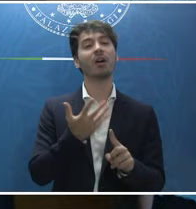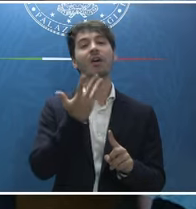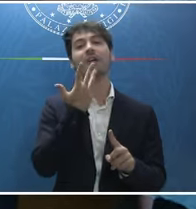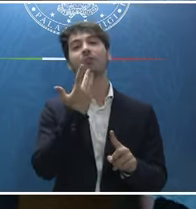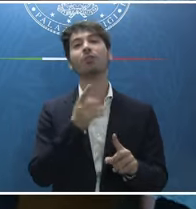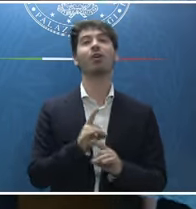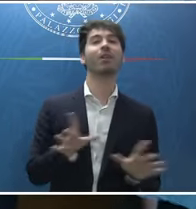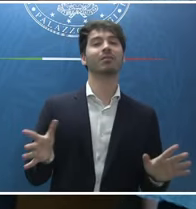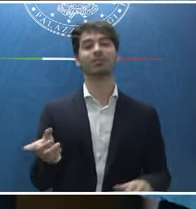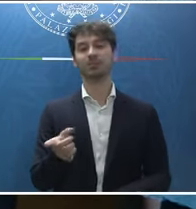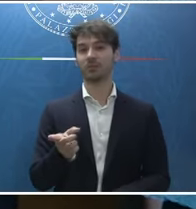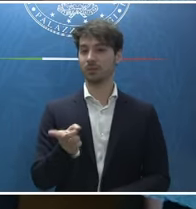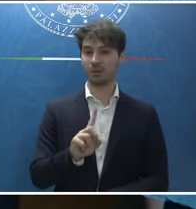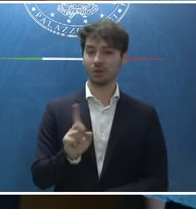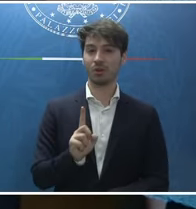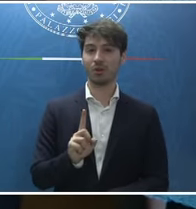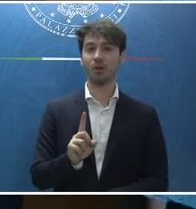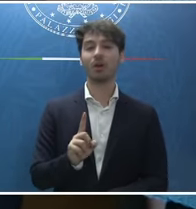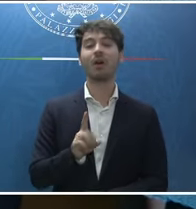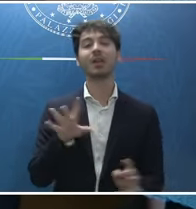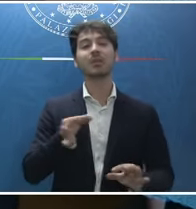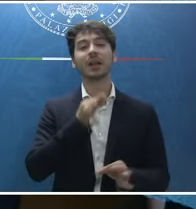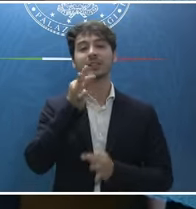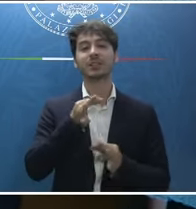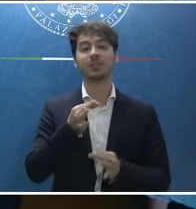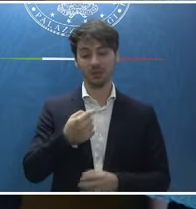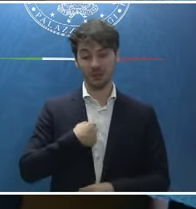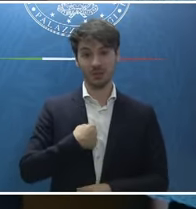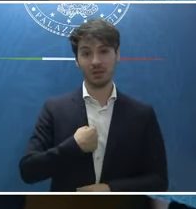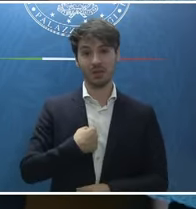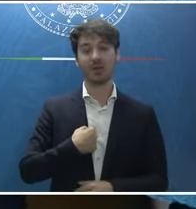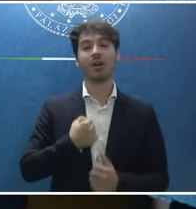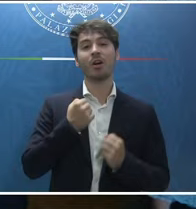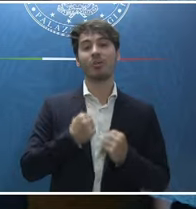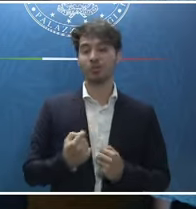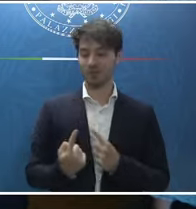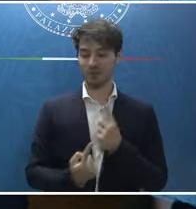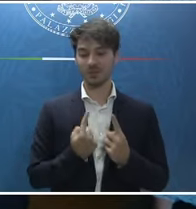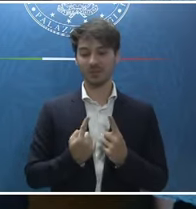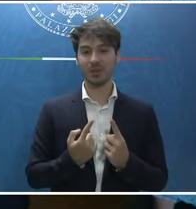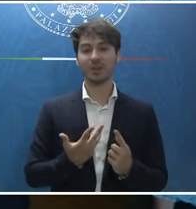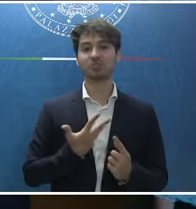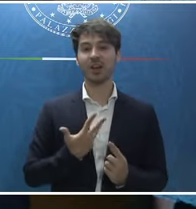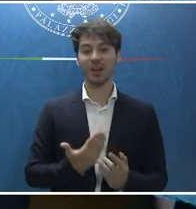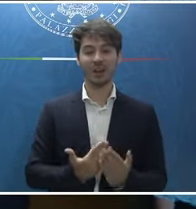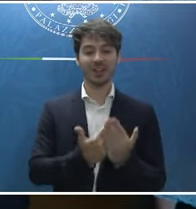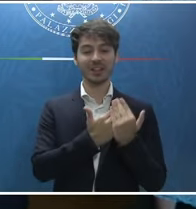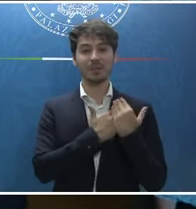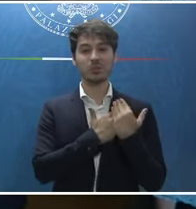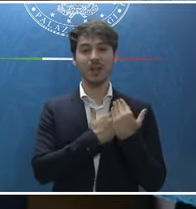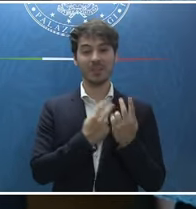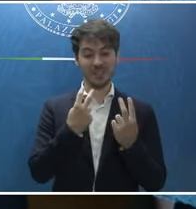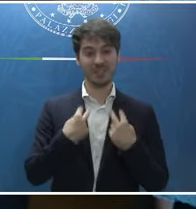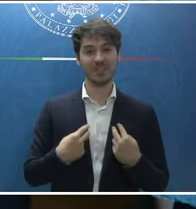vuole. La libertà è mettere se stessi in condizioni di esercitare le responsabilità che la vita ci